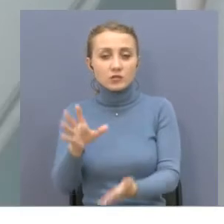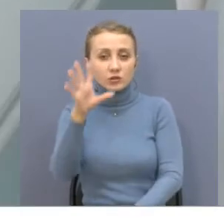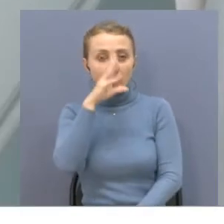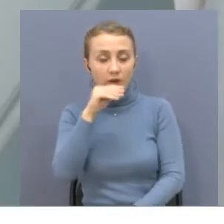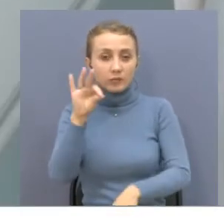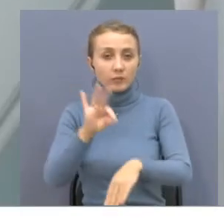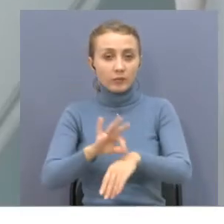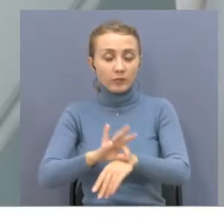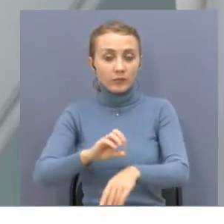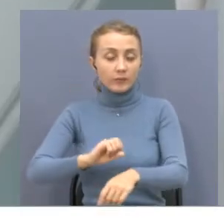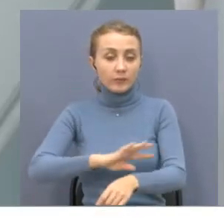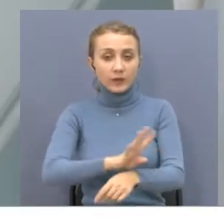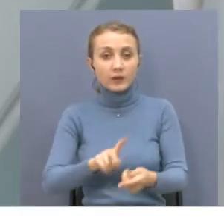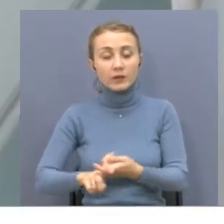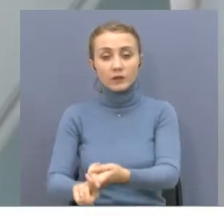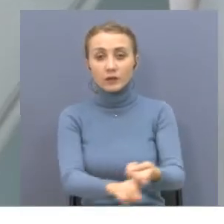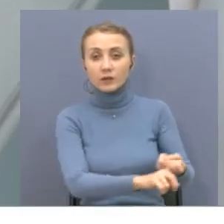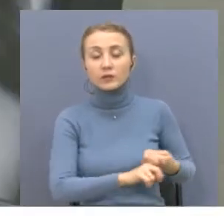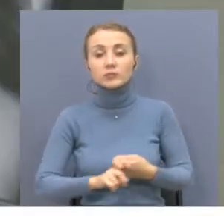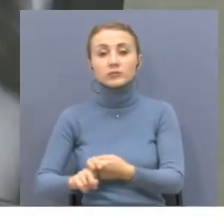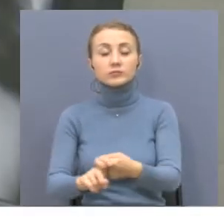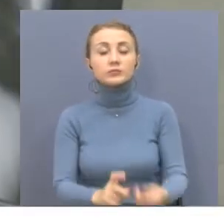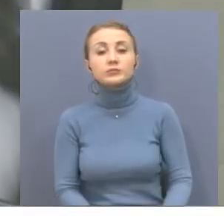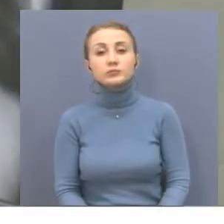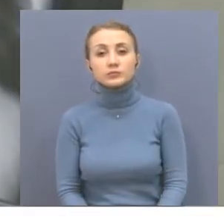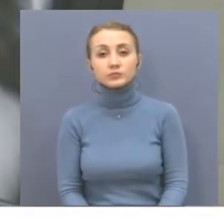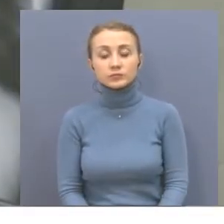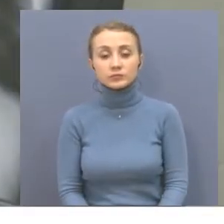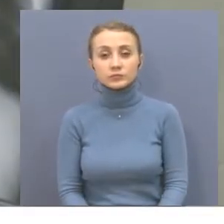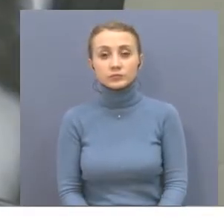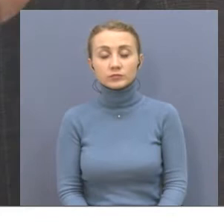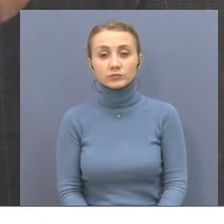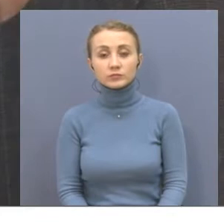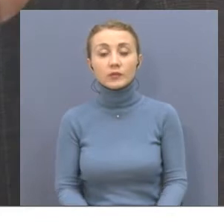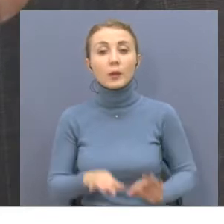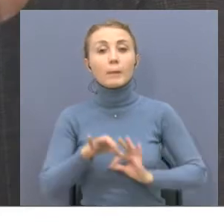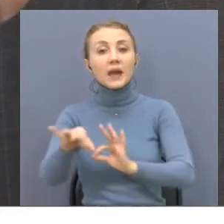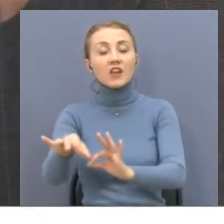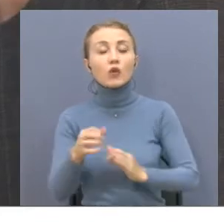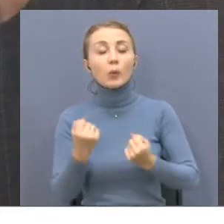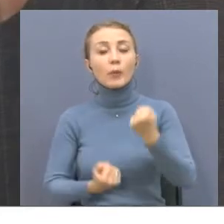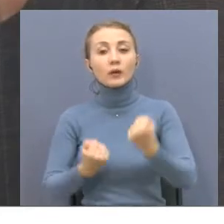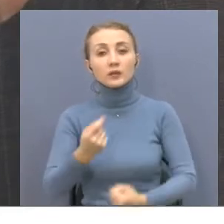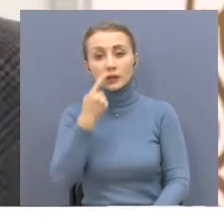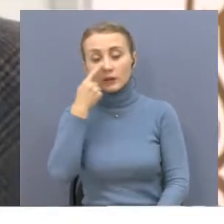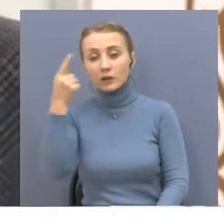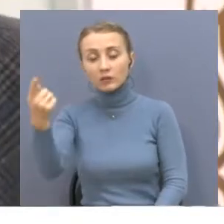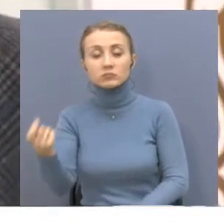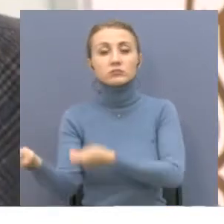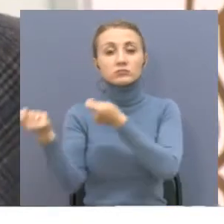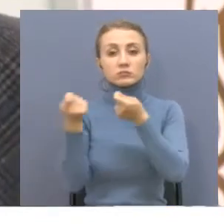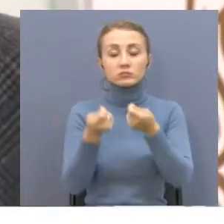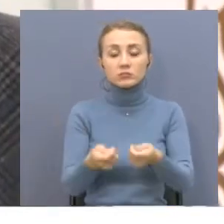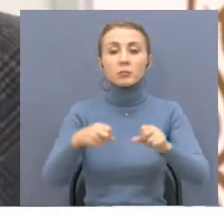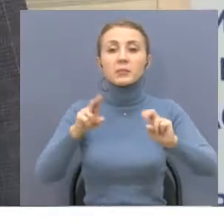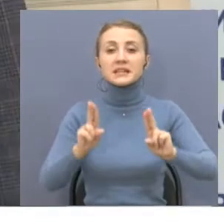балалардың коронавирус жұқтыру қаупі жоғары. Ал жаңа туған нәрестелердің инфекцияға шалдығу деңгейі төменірек, дейді облыстық балалар ауруханасының